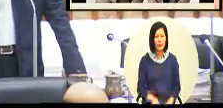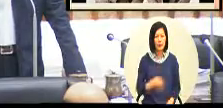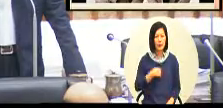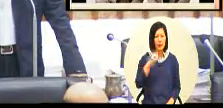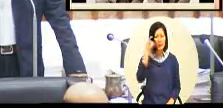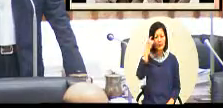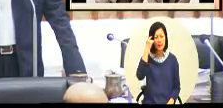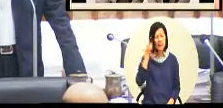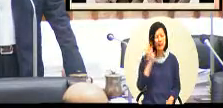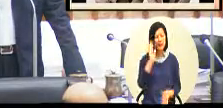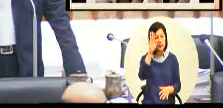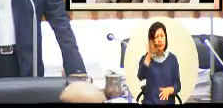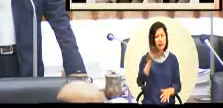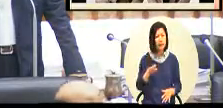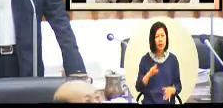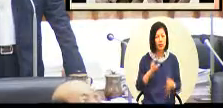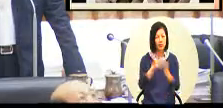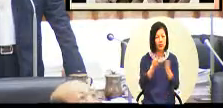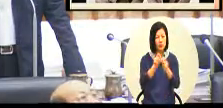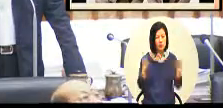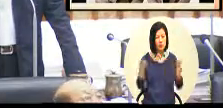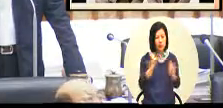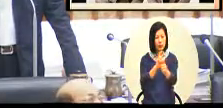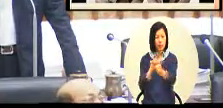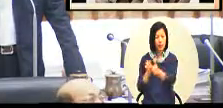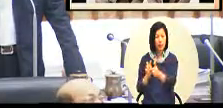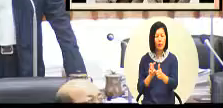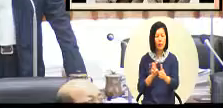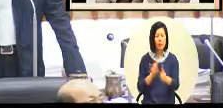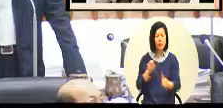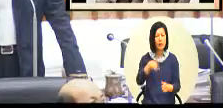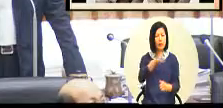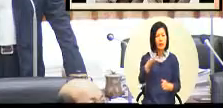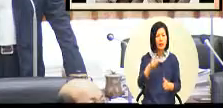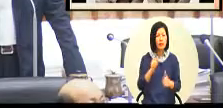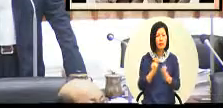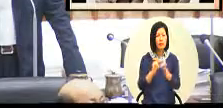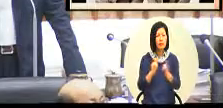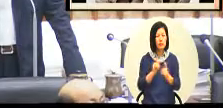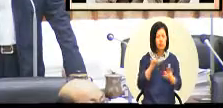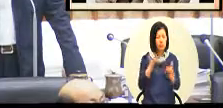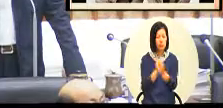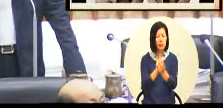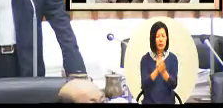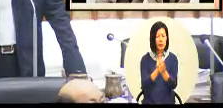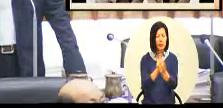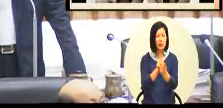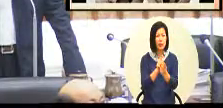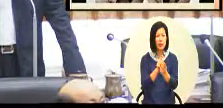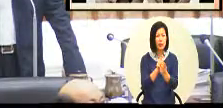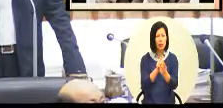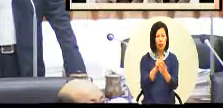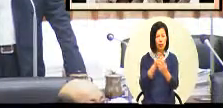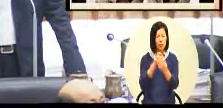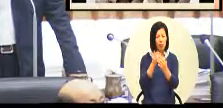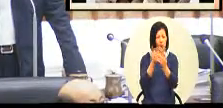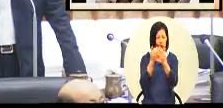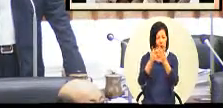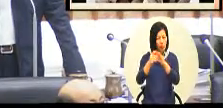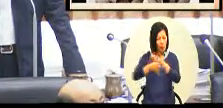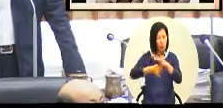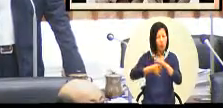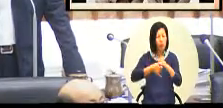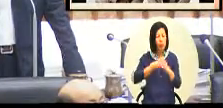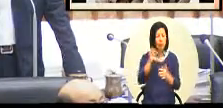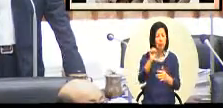说，未来长照是我们大家要面对的没有办法回避的一个重要的